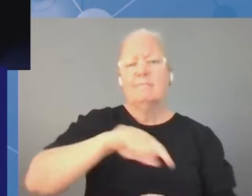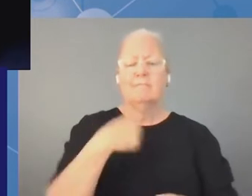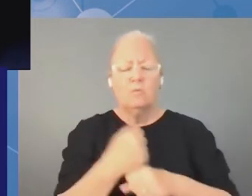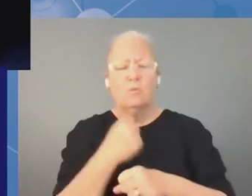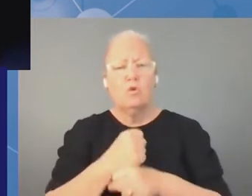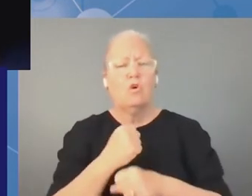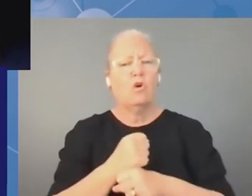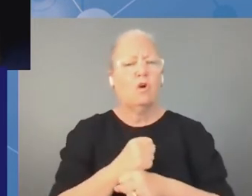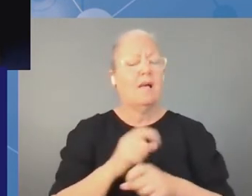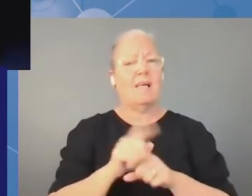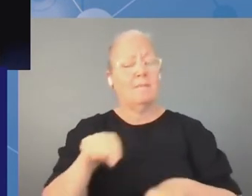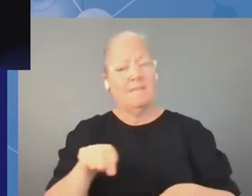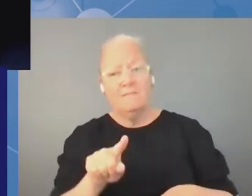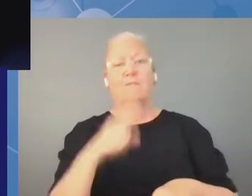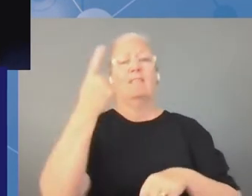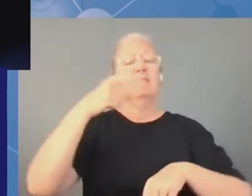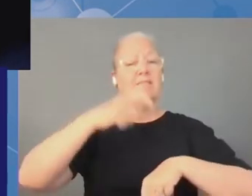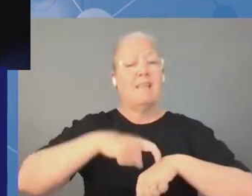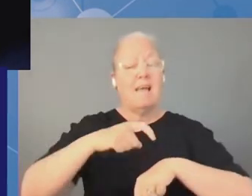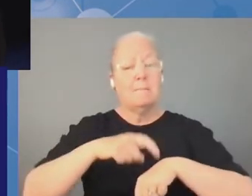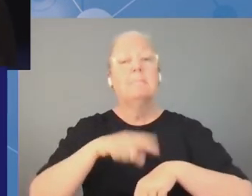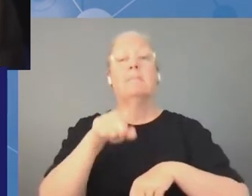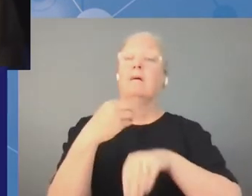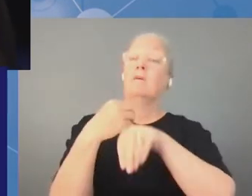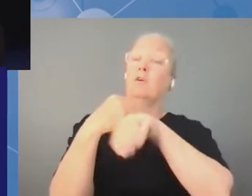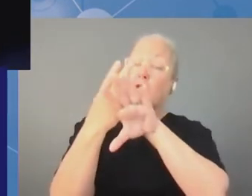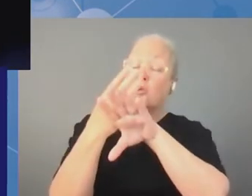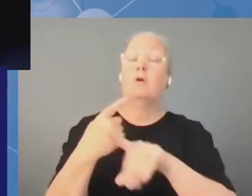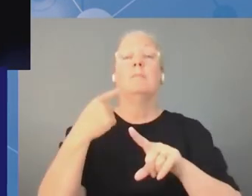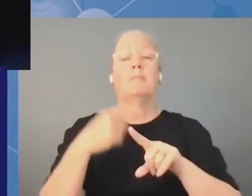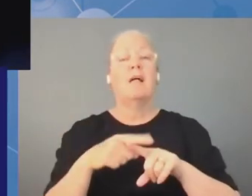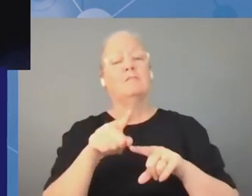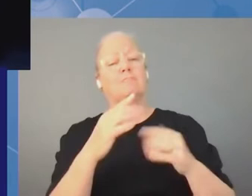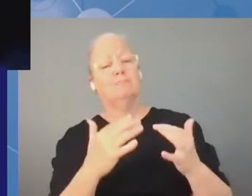المقام الأول أتقدم بشكر جزيل لفريق ماك الاستشاري،